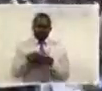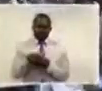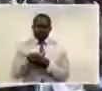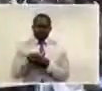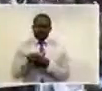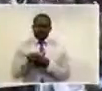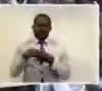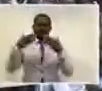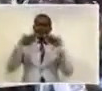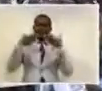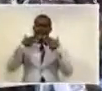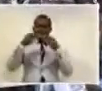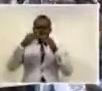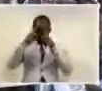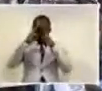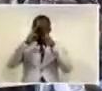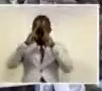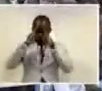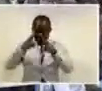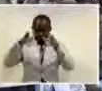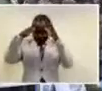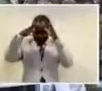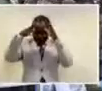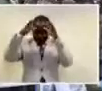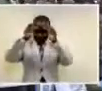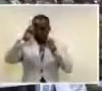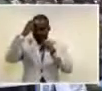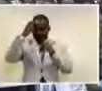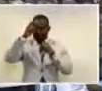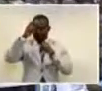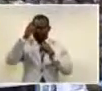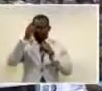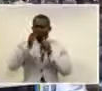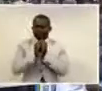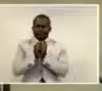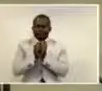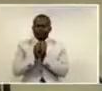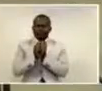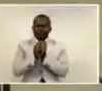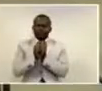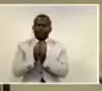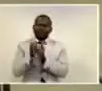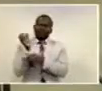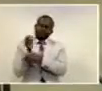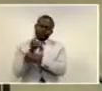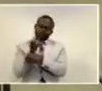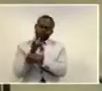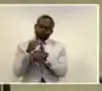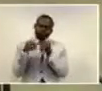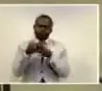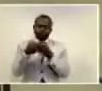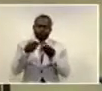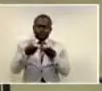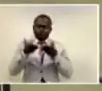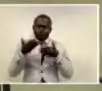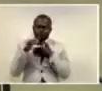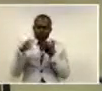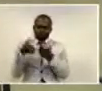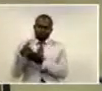Murakoze cyane nyakubahwa Perezida wa Repubulika y'u Rwanda ku mpanuro nziza